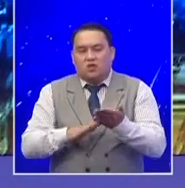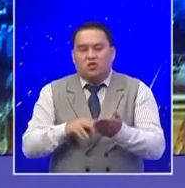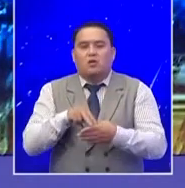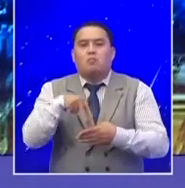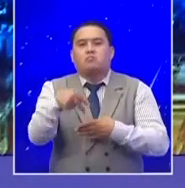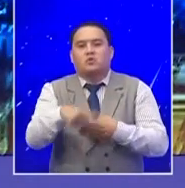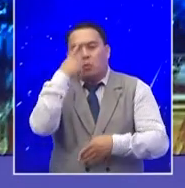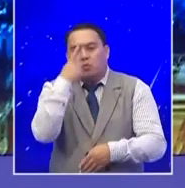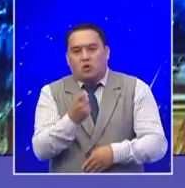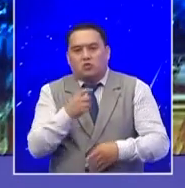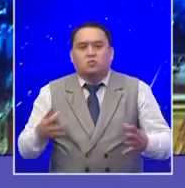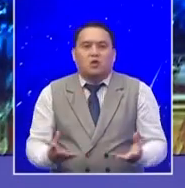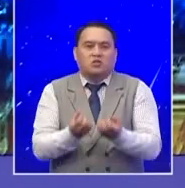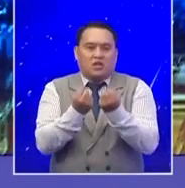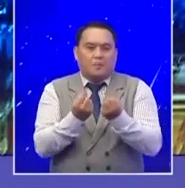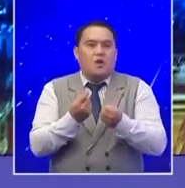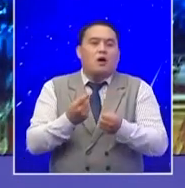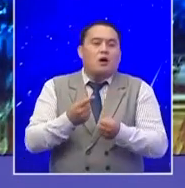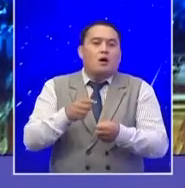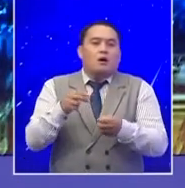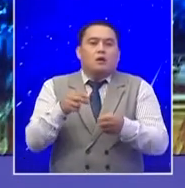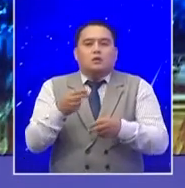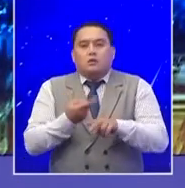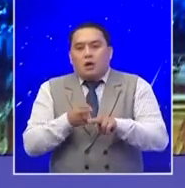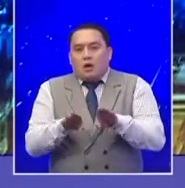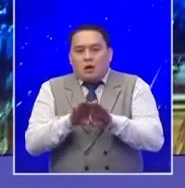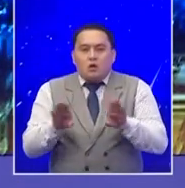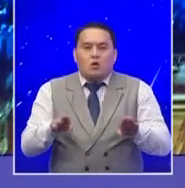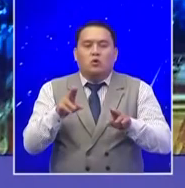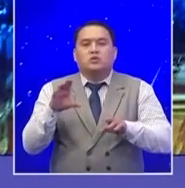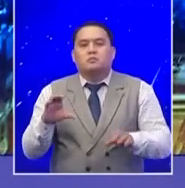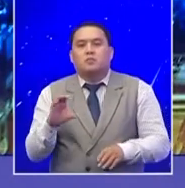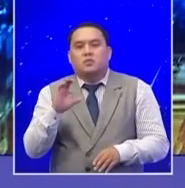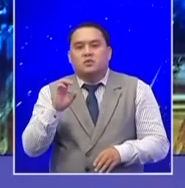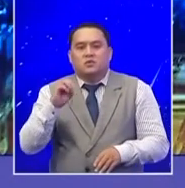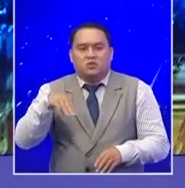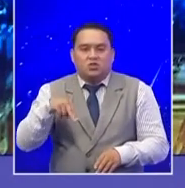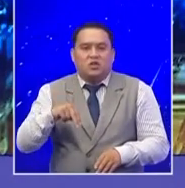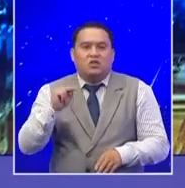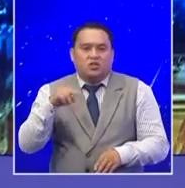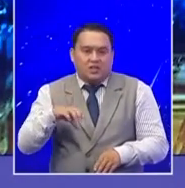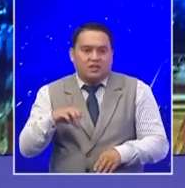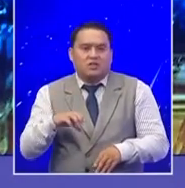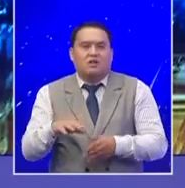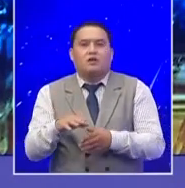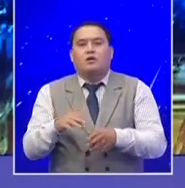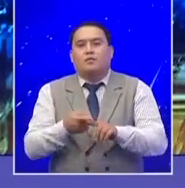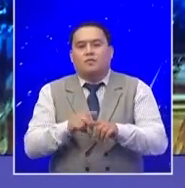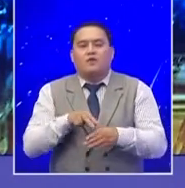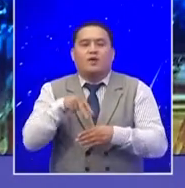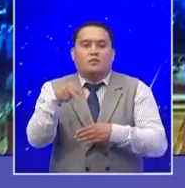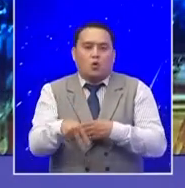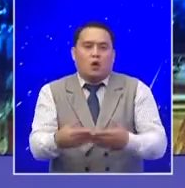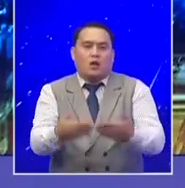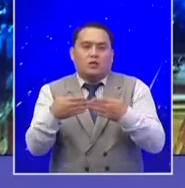на предупреждение службы спасения. Очередной профилактический рейд сотрудников ЧАЭС направлен на сведение к нулю возможного выпадения детей